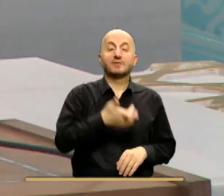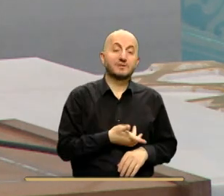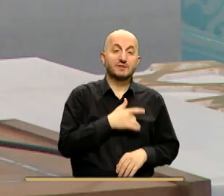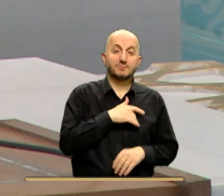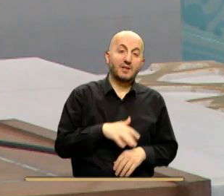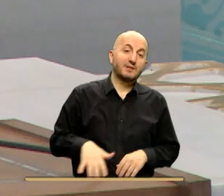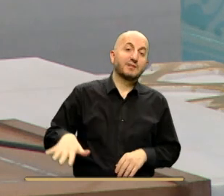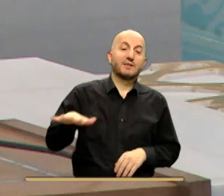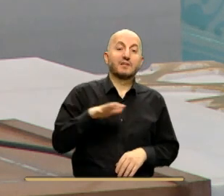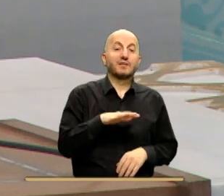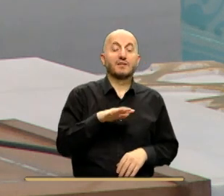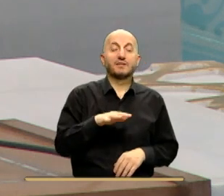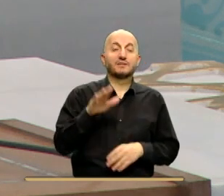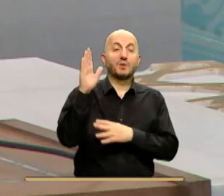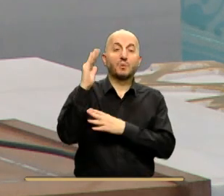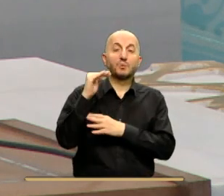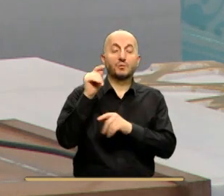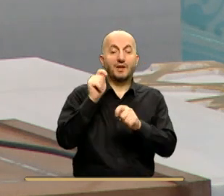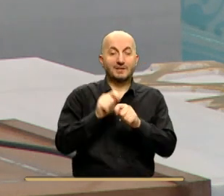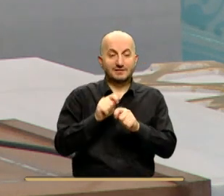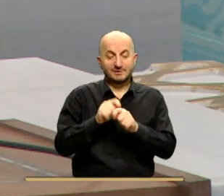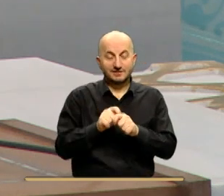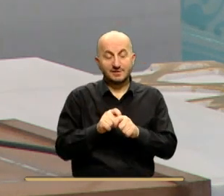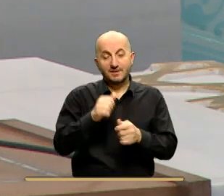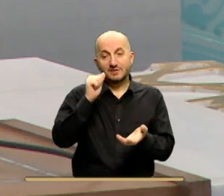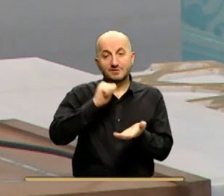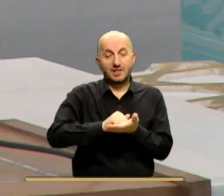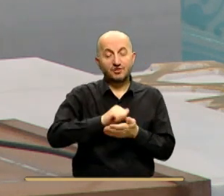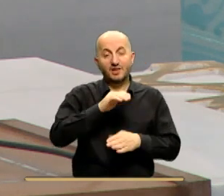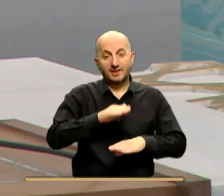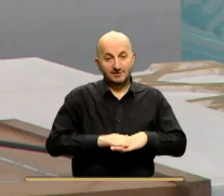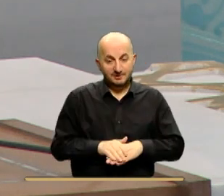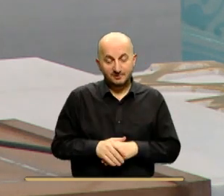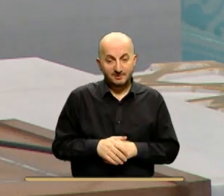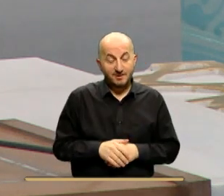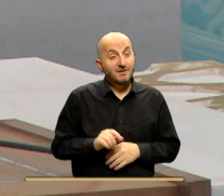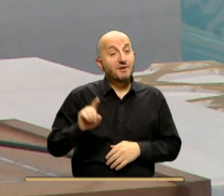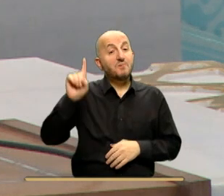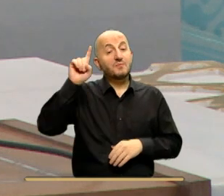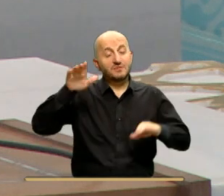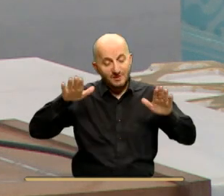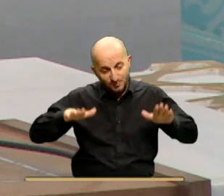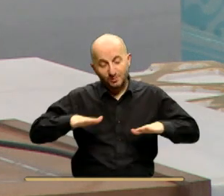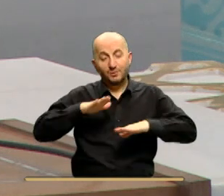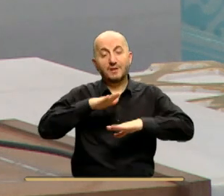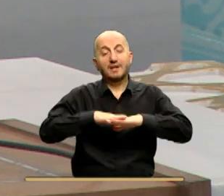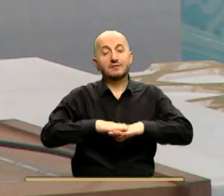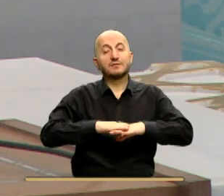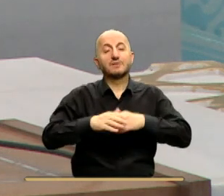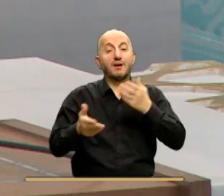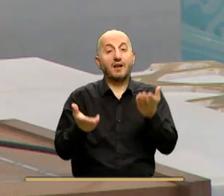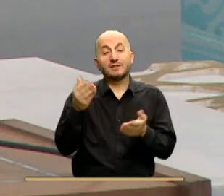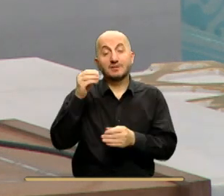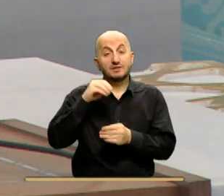edenler, rükû edin, secde edin, Rabbinize kulluk edin, ahiret